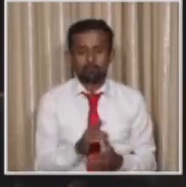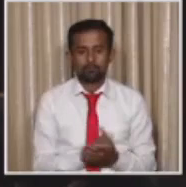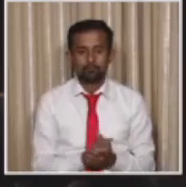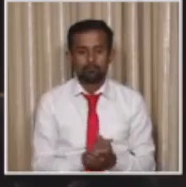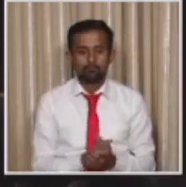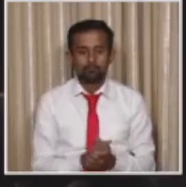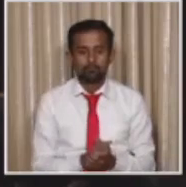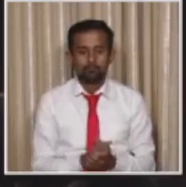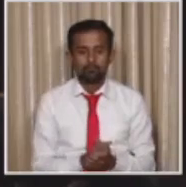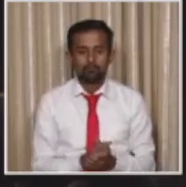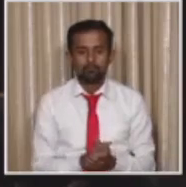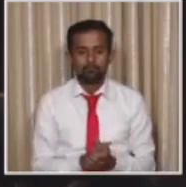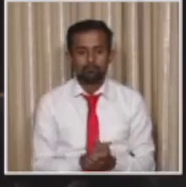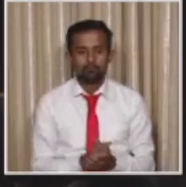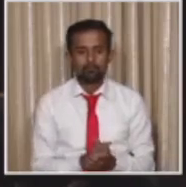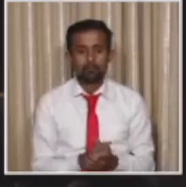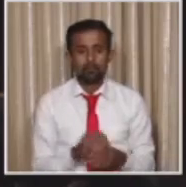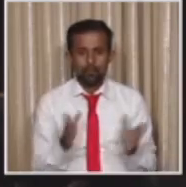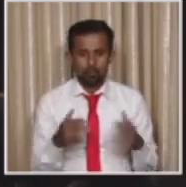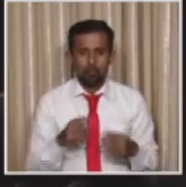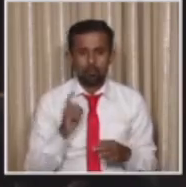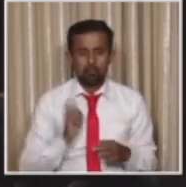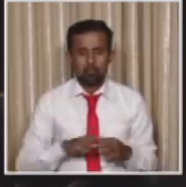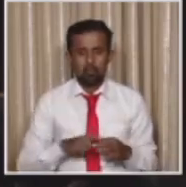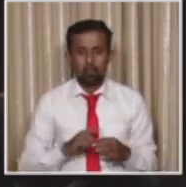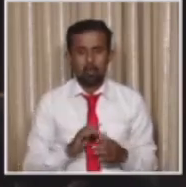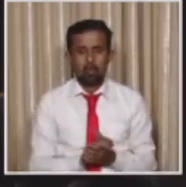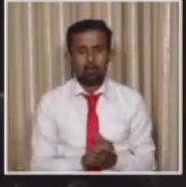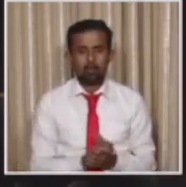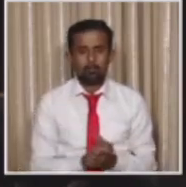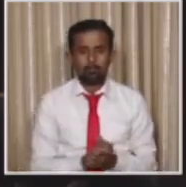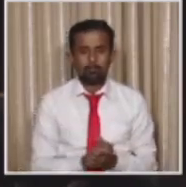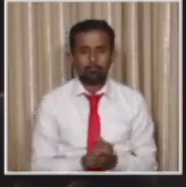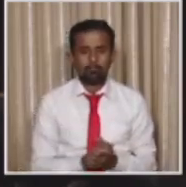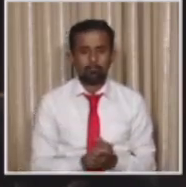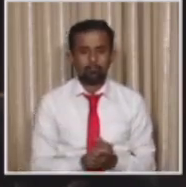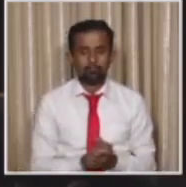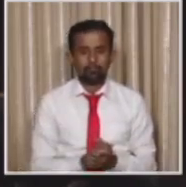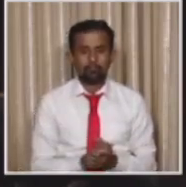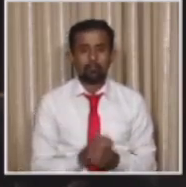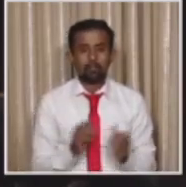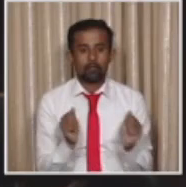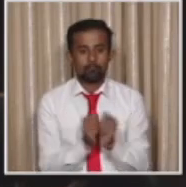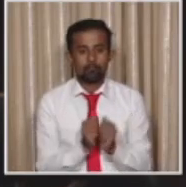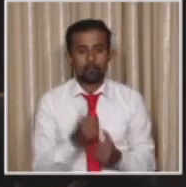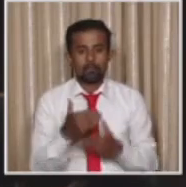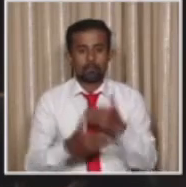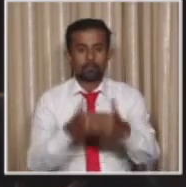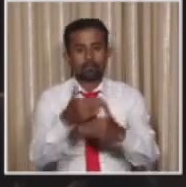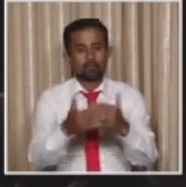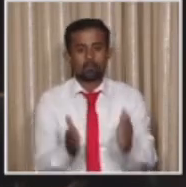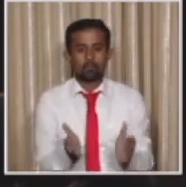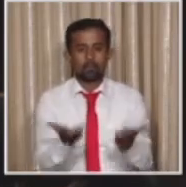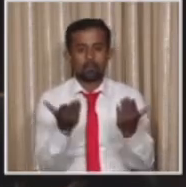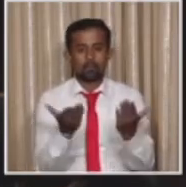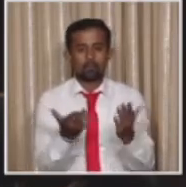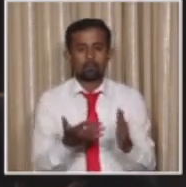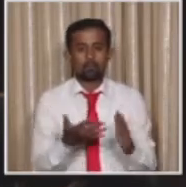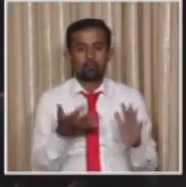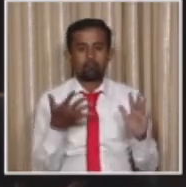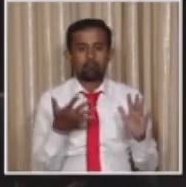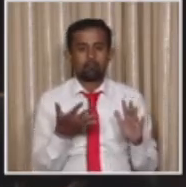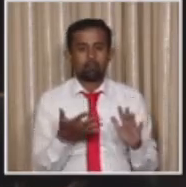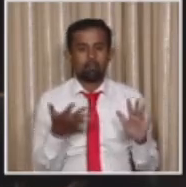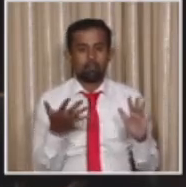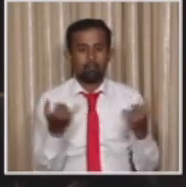මේකෙදි තව මතු කරන කාරණයක් තමයි විශේෂයෙන්ම මේ ක්‍රියාවලිය ඉදිරියට යනකොට දැන් මේ දූෂණයට ලක් වූ